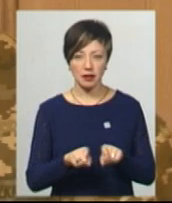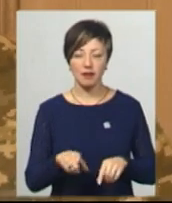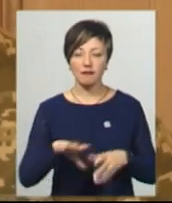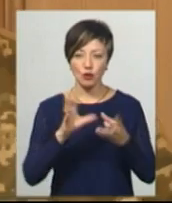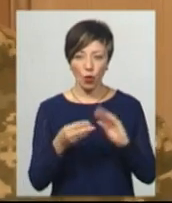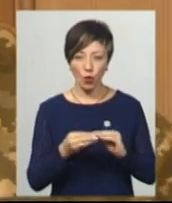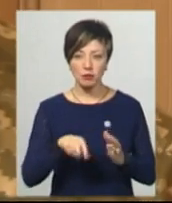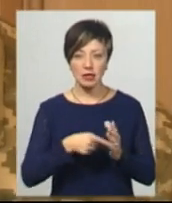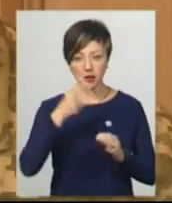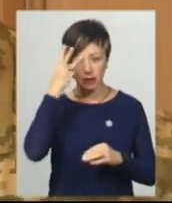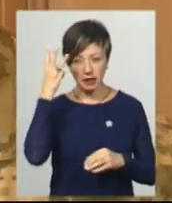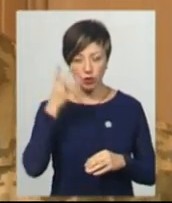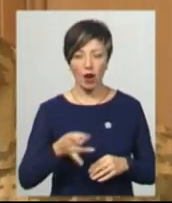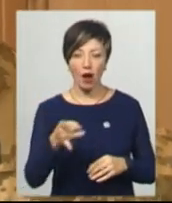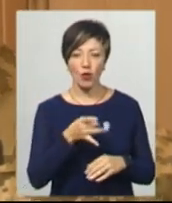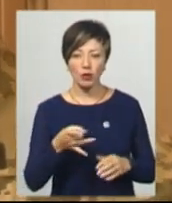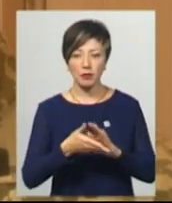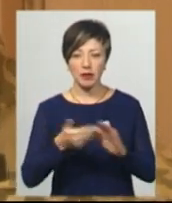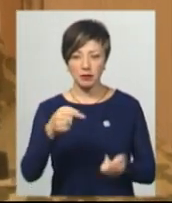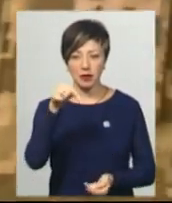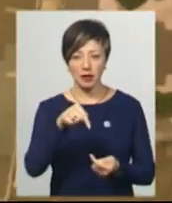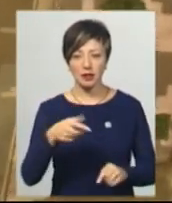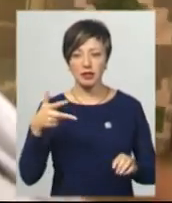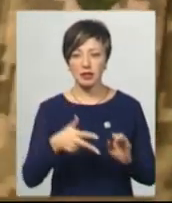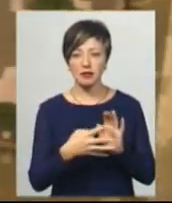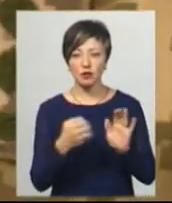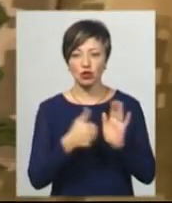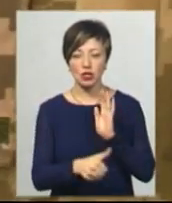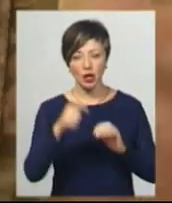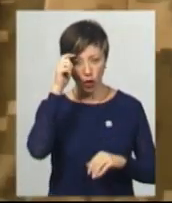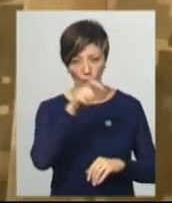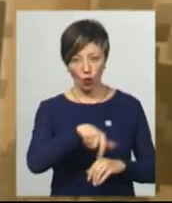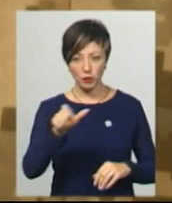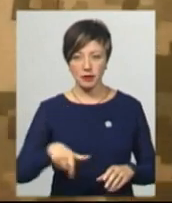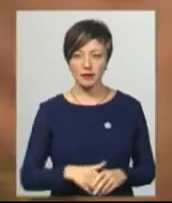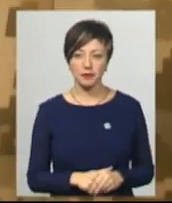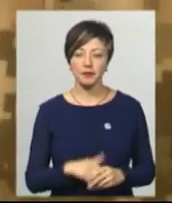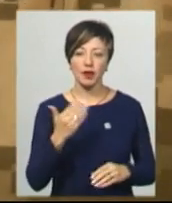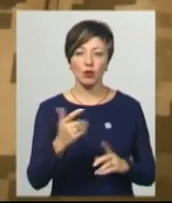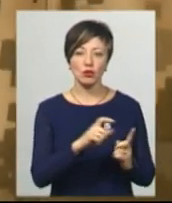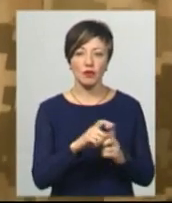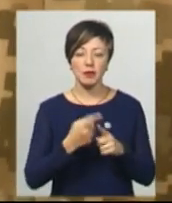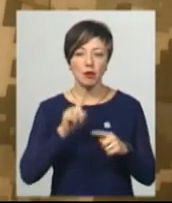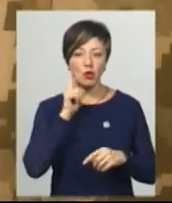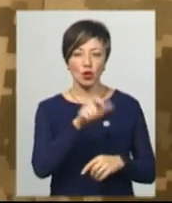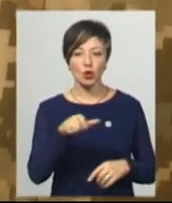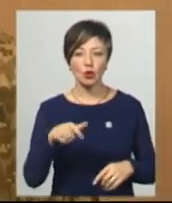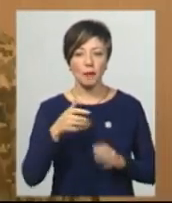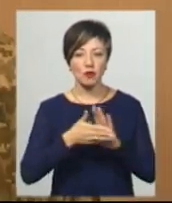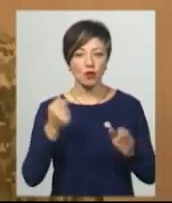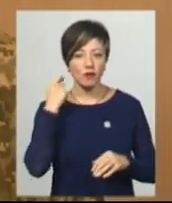Всього ж з міста Хмельницький Хмельницького району до призову підлягають 3960 хлопців, каже пан Сергій. За його словами, це молоді люди призовного